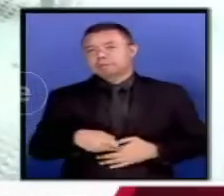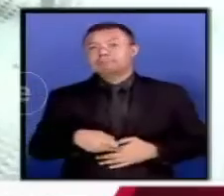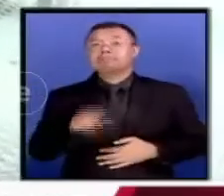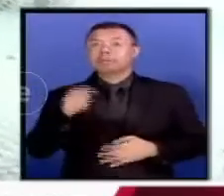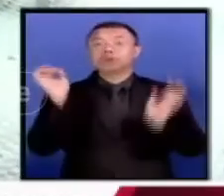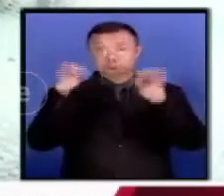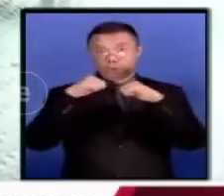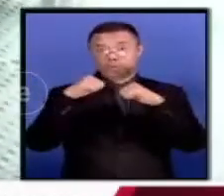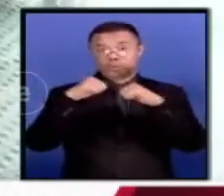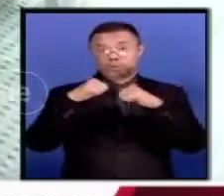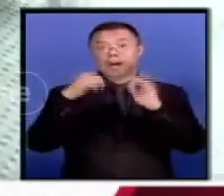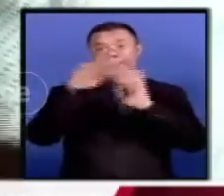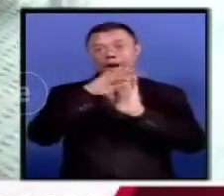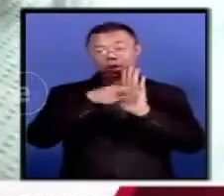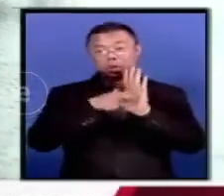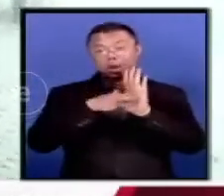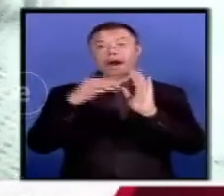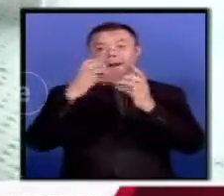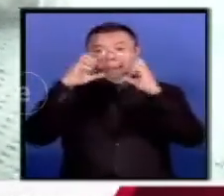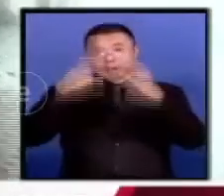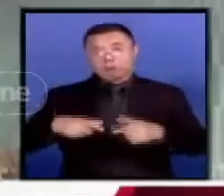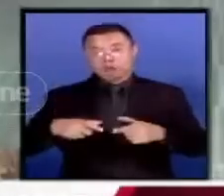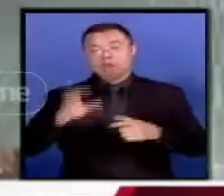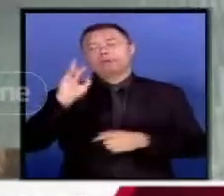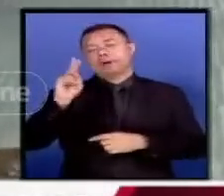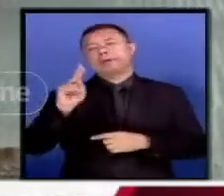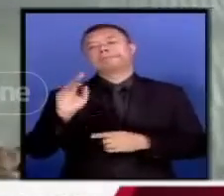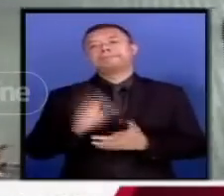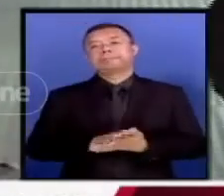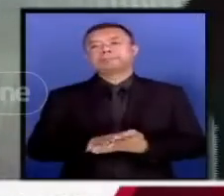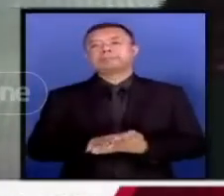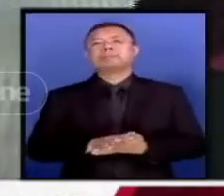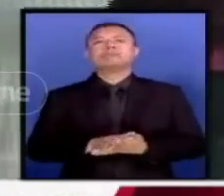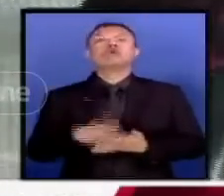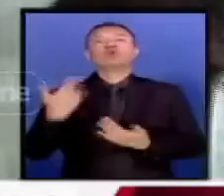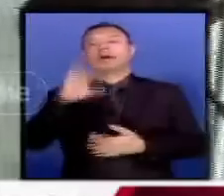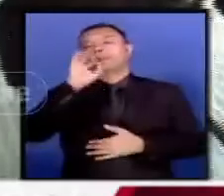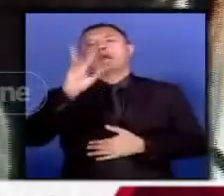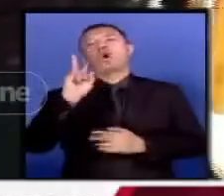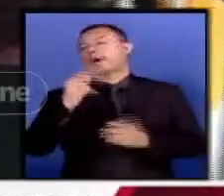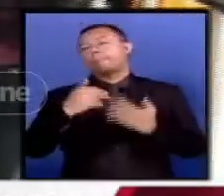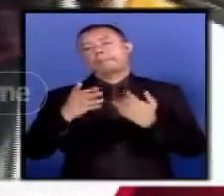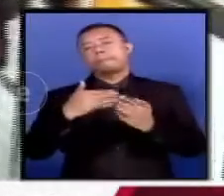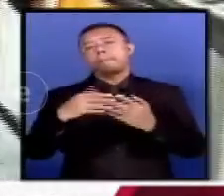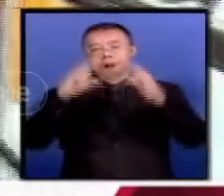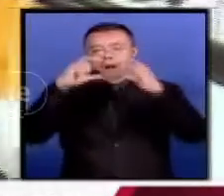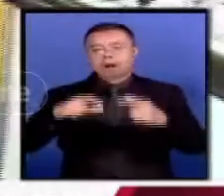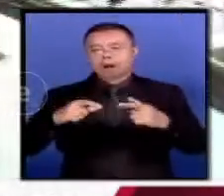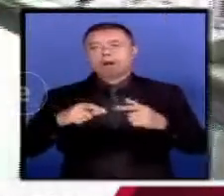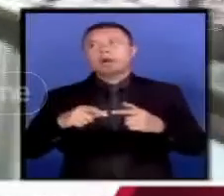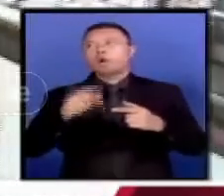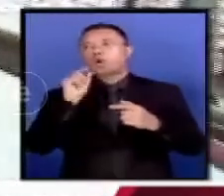Ibu setuju ya, Bu, dengan peraturan pemerintah yang baru ya? Iya, oke. Meski diperbolehkan tak memakai masker bagi yang